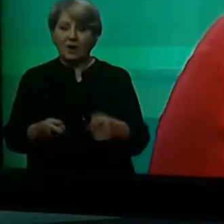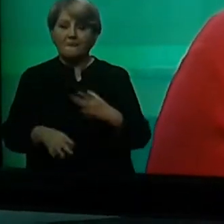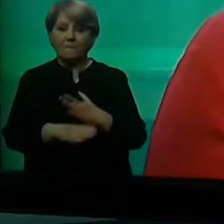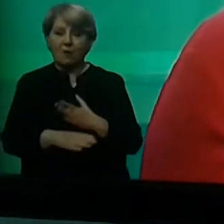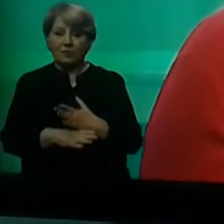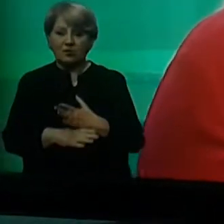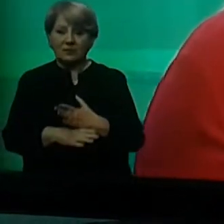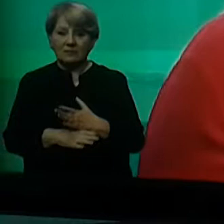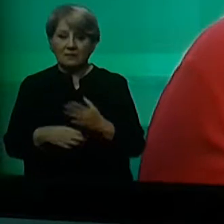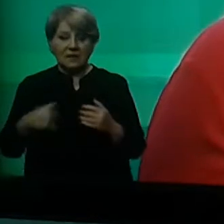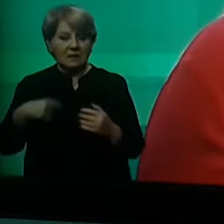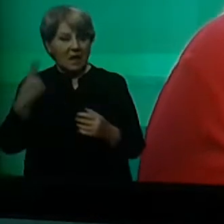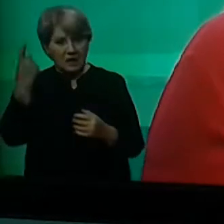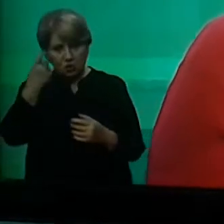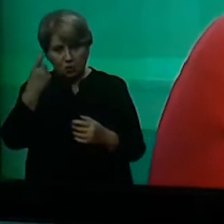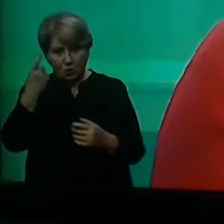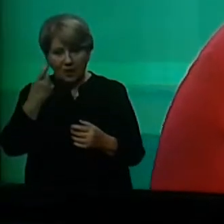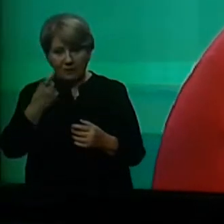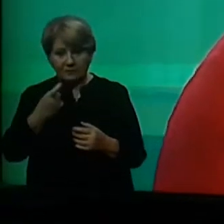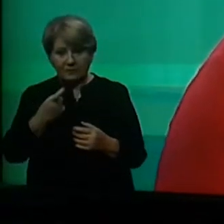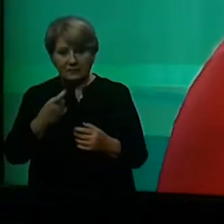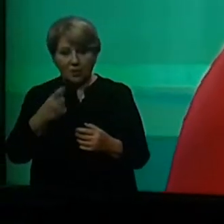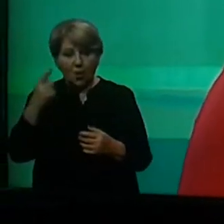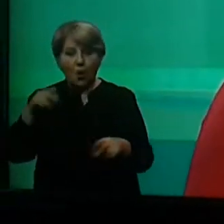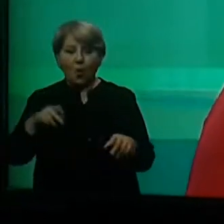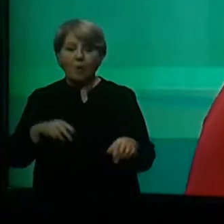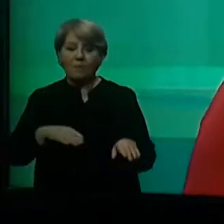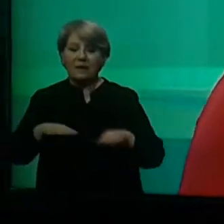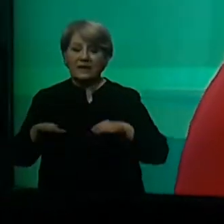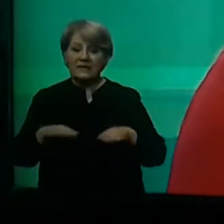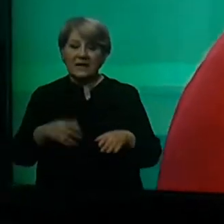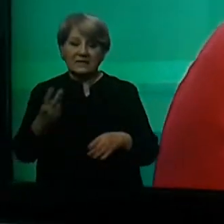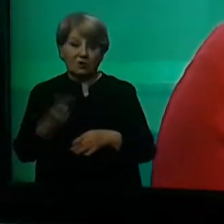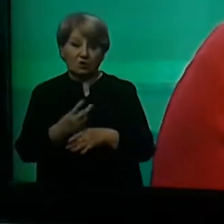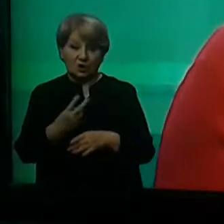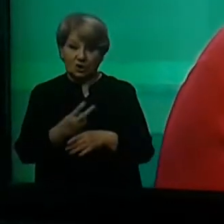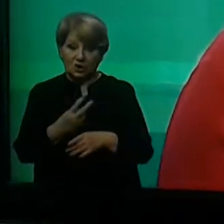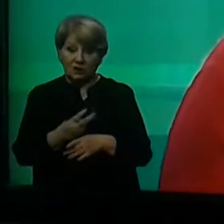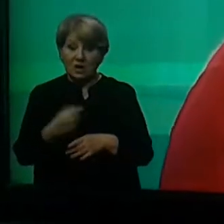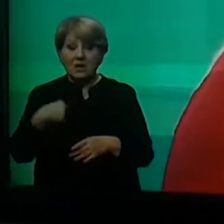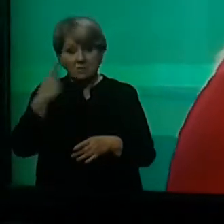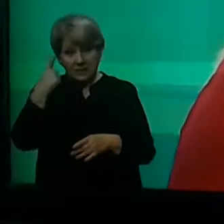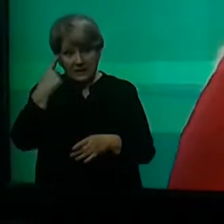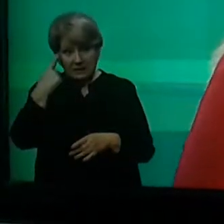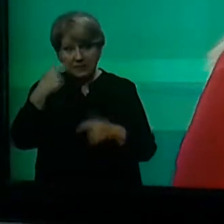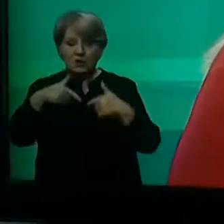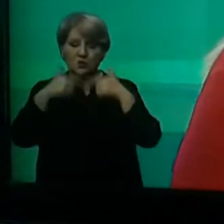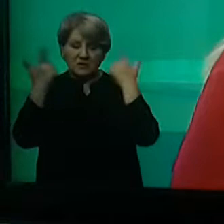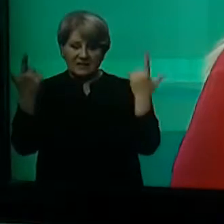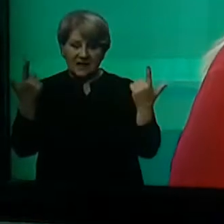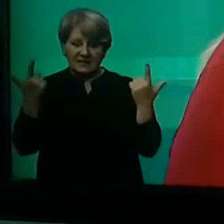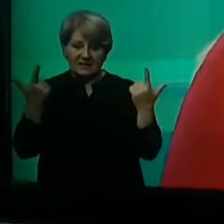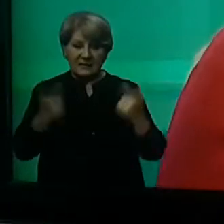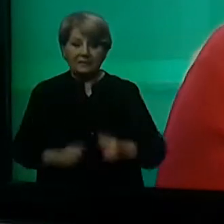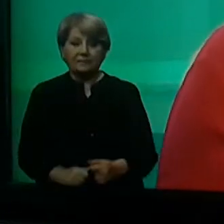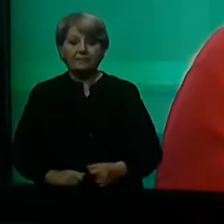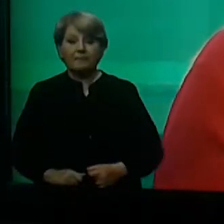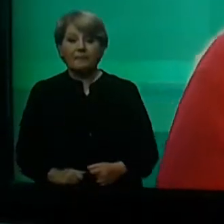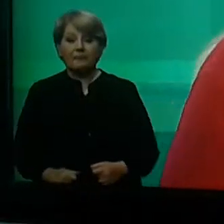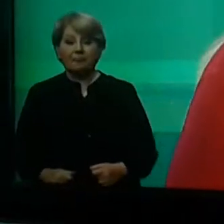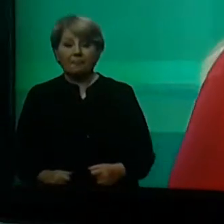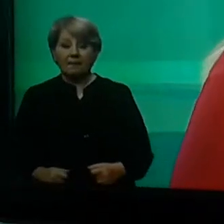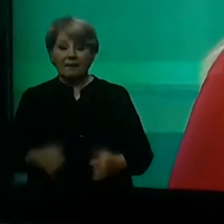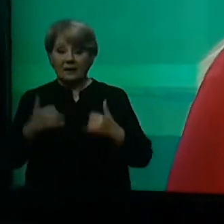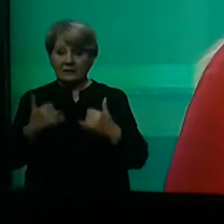pripomoći. Ja ne sumnjam u ministarstvo, u državu, i mislim da su oni jako svjesni svega toga.